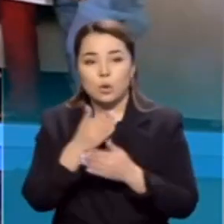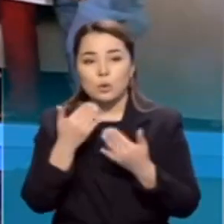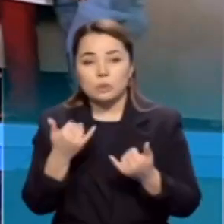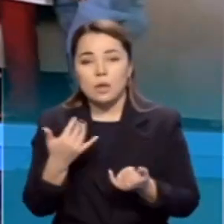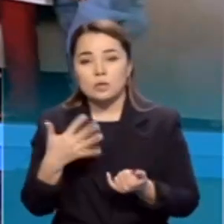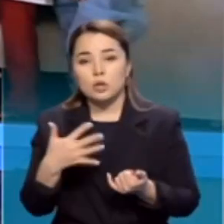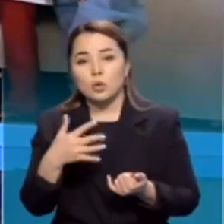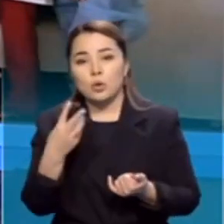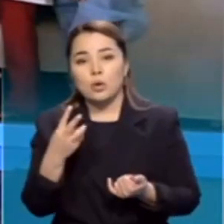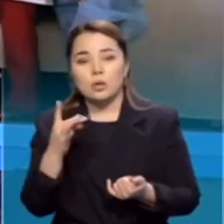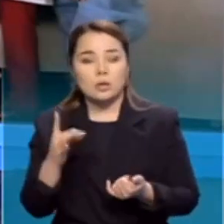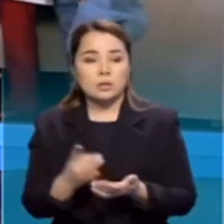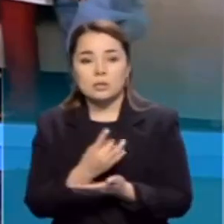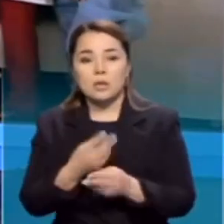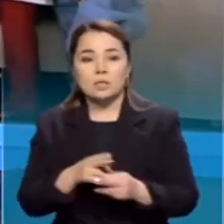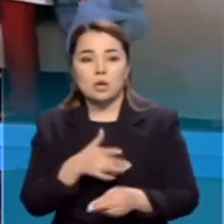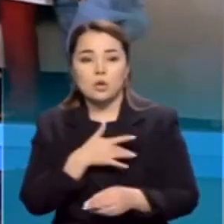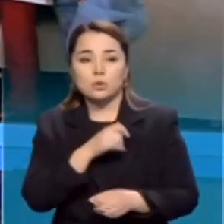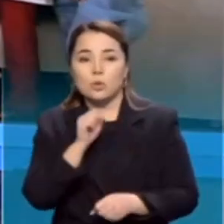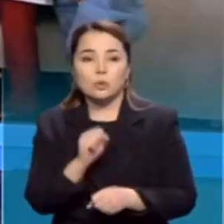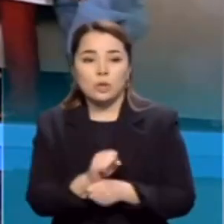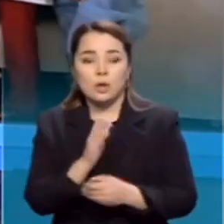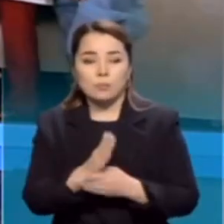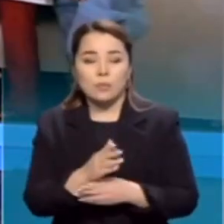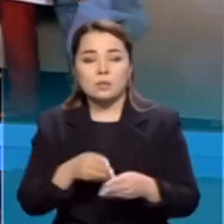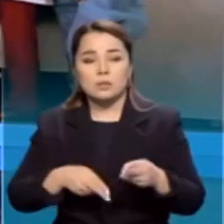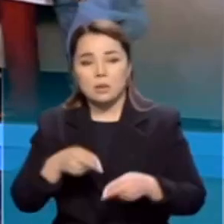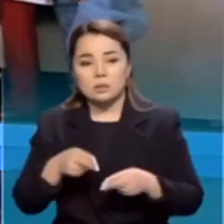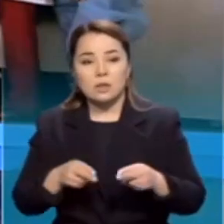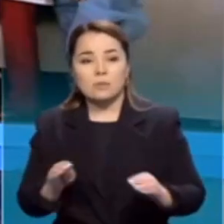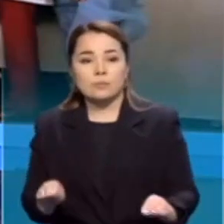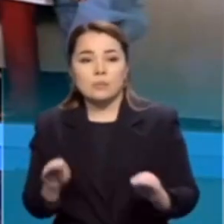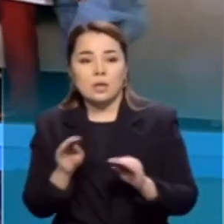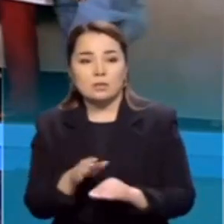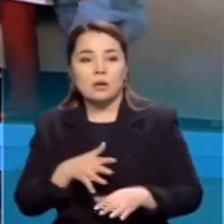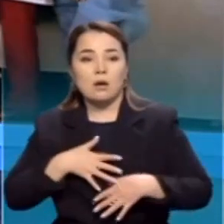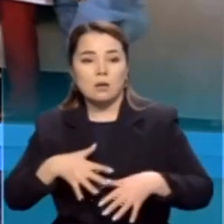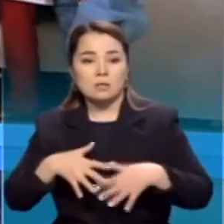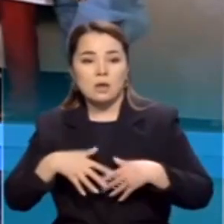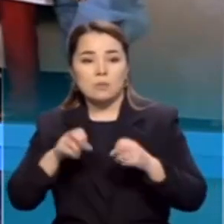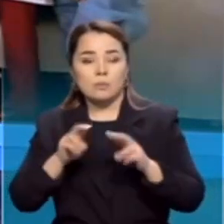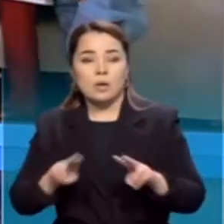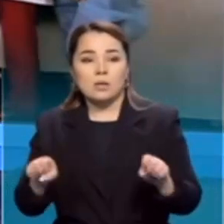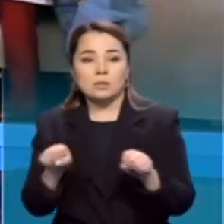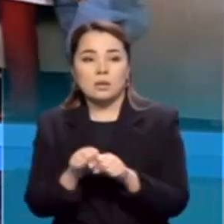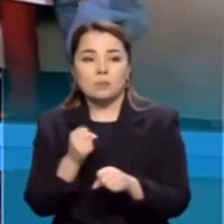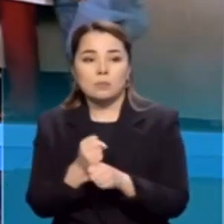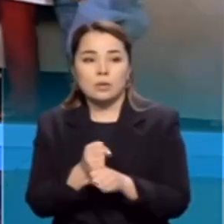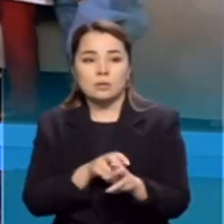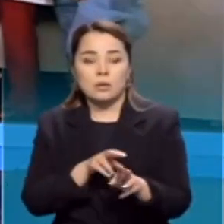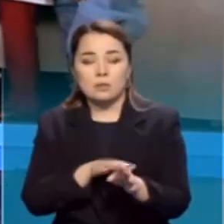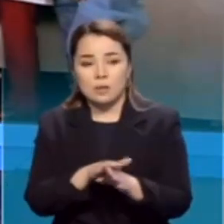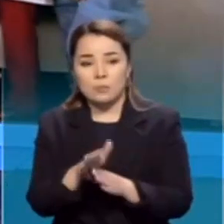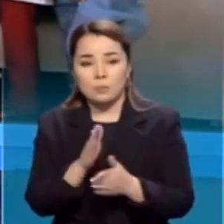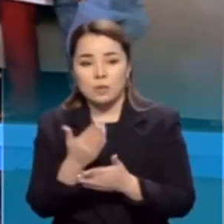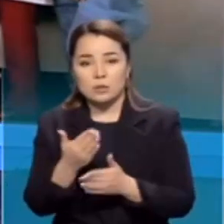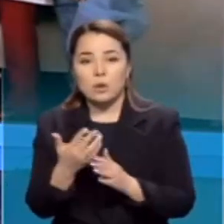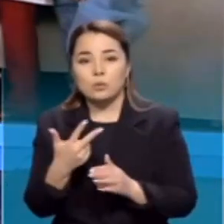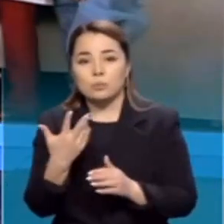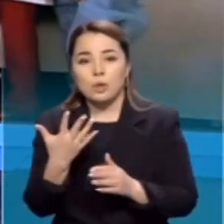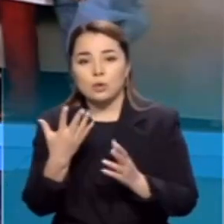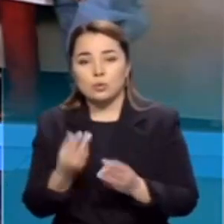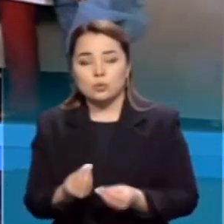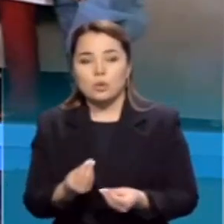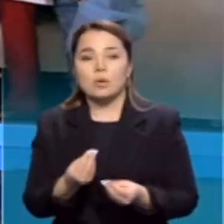Осылайша 53 рет жүрегі тоқтаған әйелге дәрігерлер жасанды жүрек пен өкпе аппаратын қосуға мәжбүр болыпты. Науқас 35